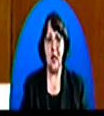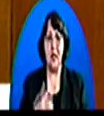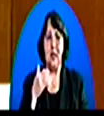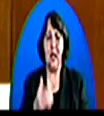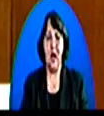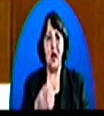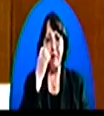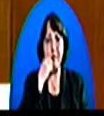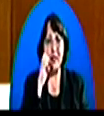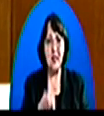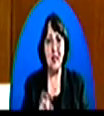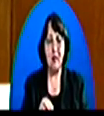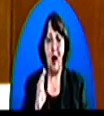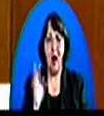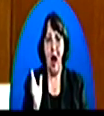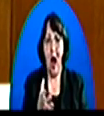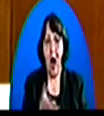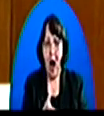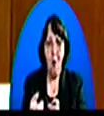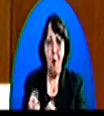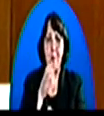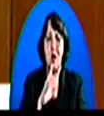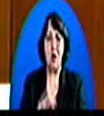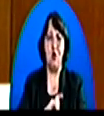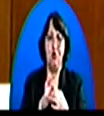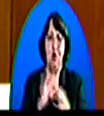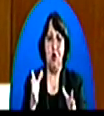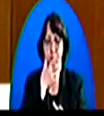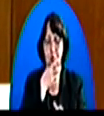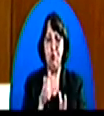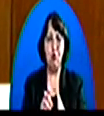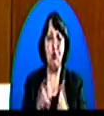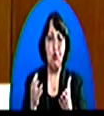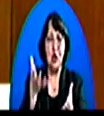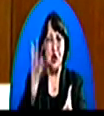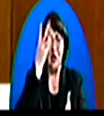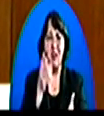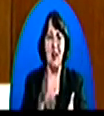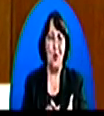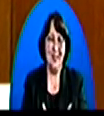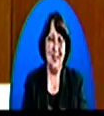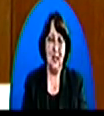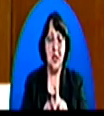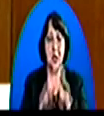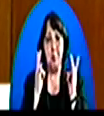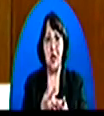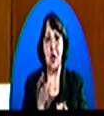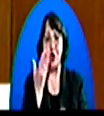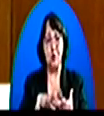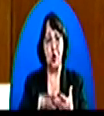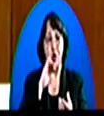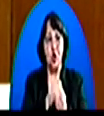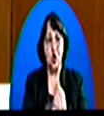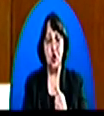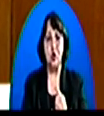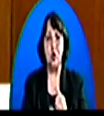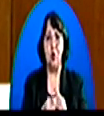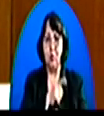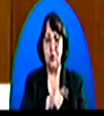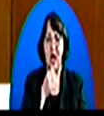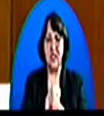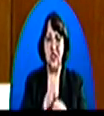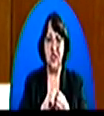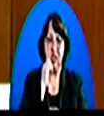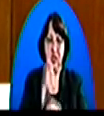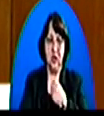одоо тэтгэвэр тэтгэмжээ авах эрх нь одоо нэгдэн нөгөө талаасаа нийгмийн даатгалын шимтгэл төлсөн усад удаа ажилласан жил нь одоо тасалдахгүй одоо